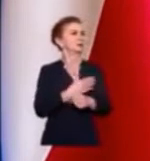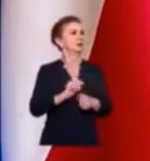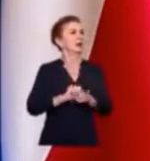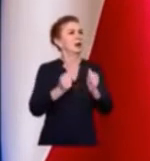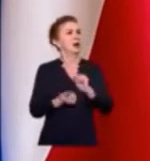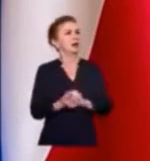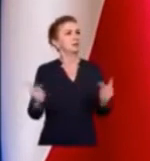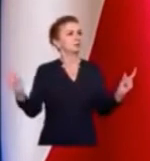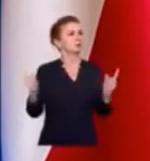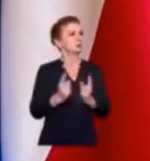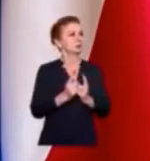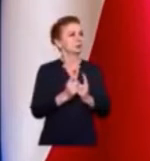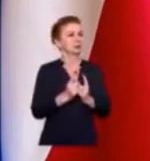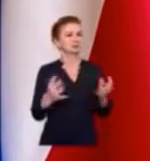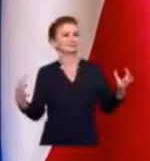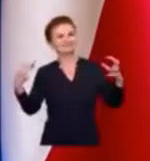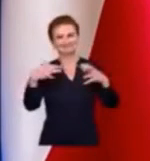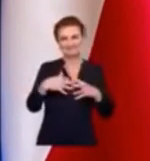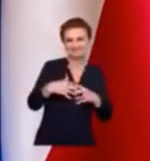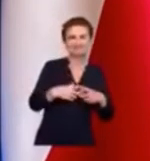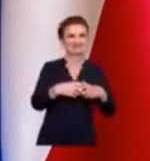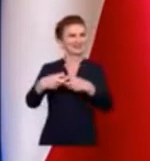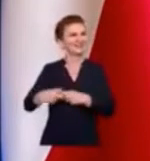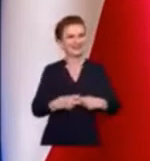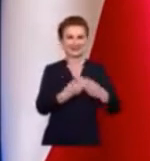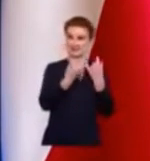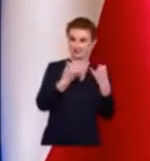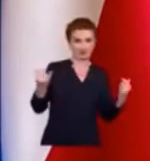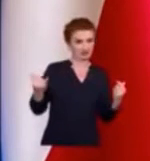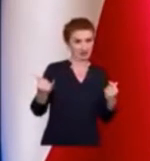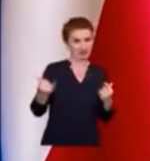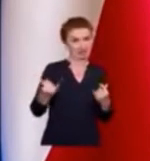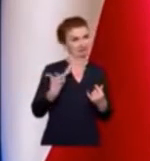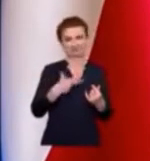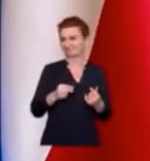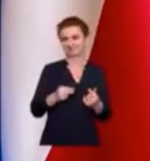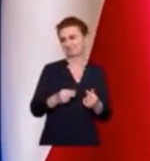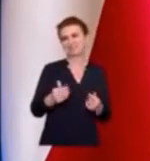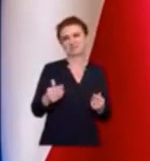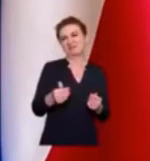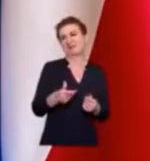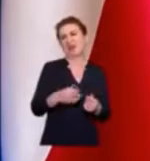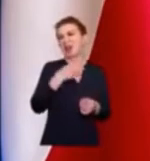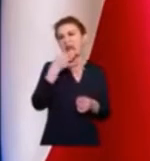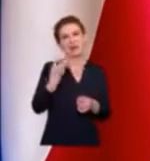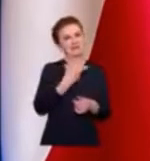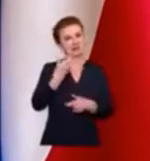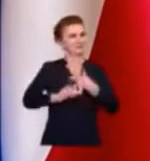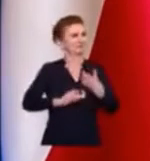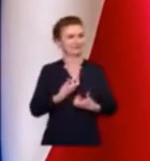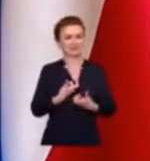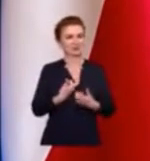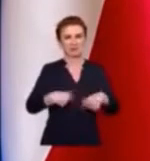takie spotkania, spotkania integracyjne, jakiekolwiek inne, nie są rekomendowane. Pamiętajmy, że to